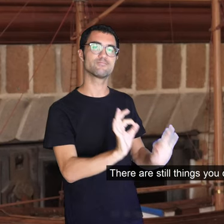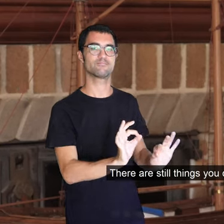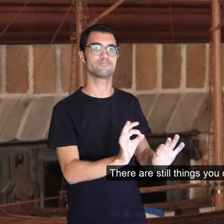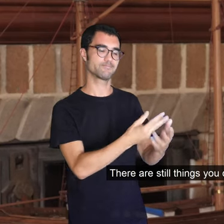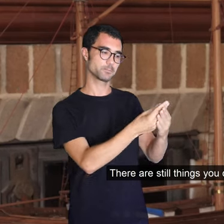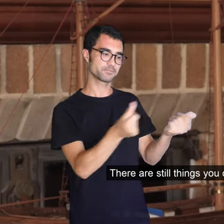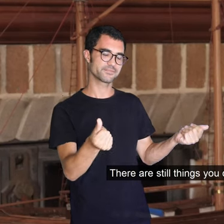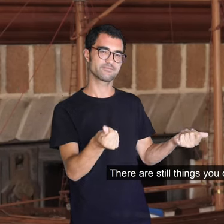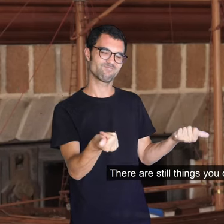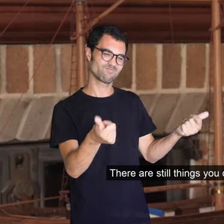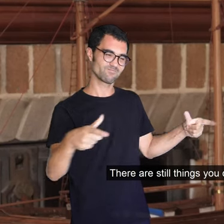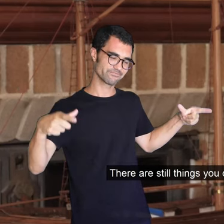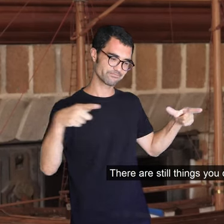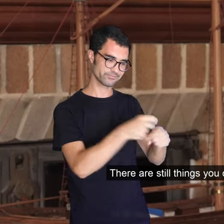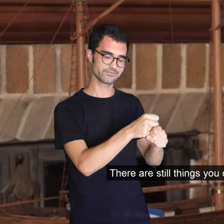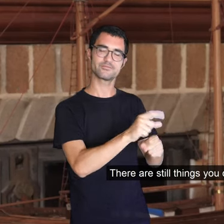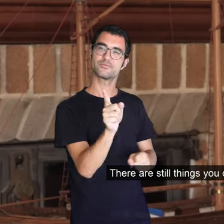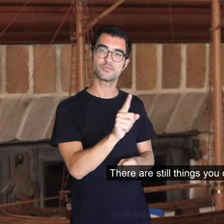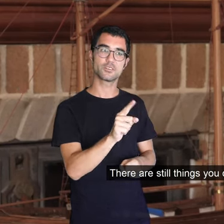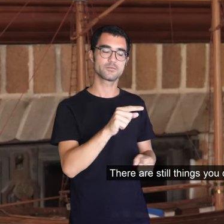sigui material